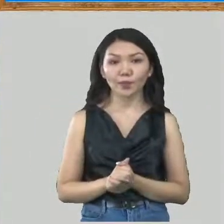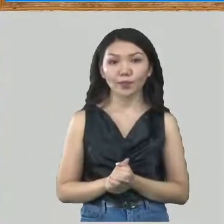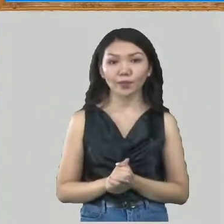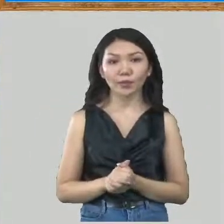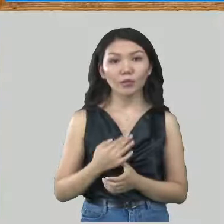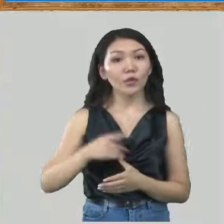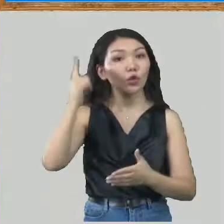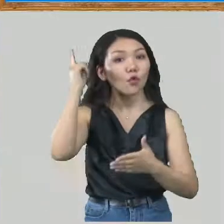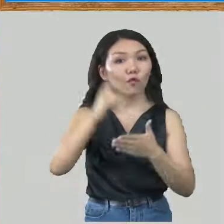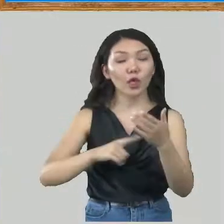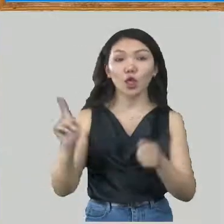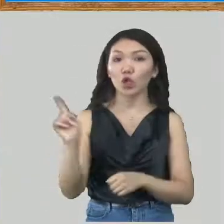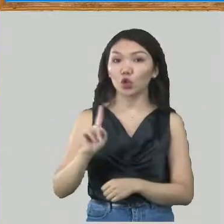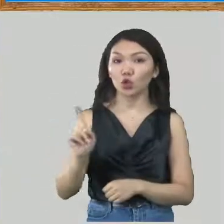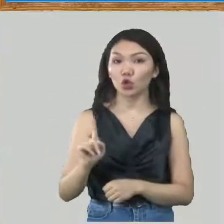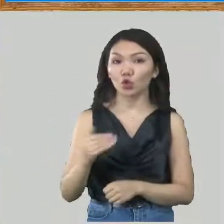Я уверена, что